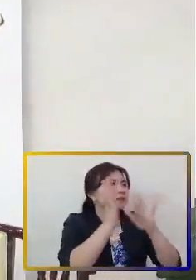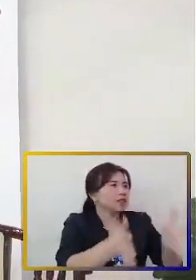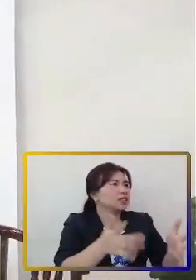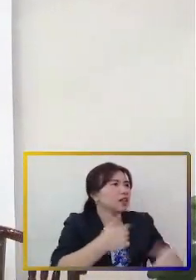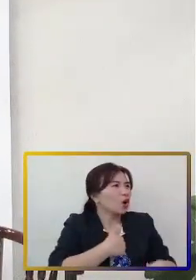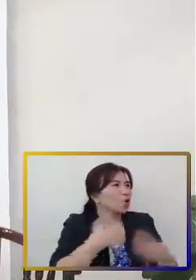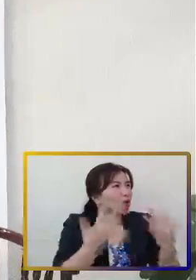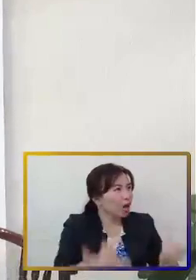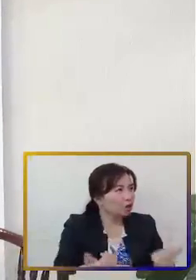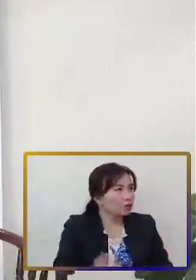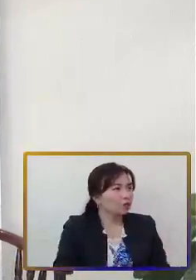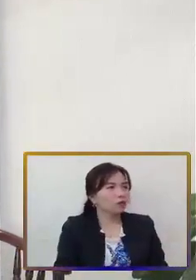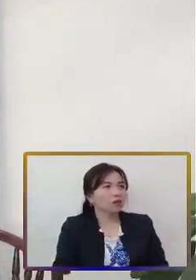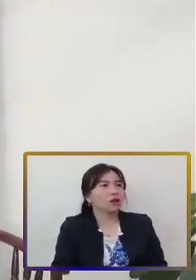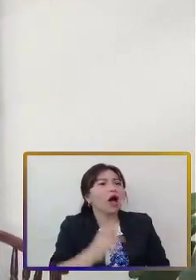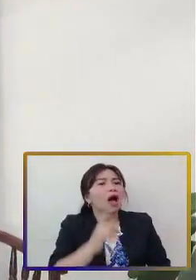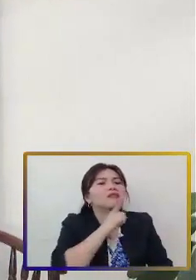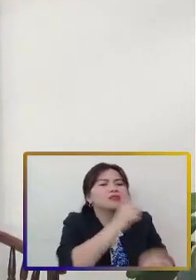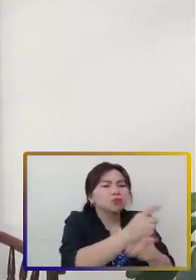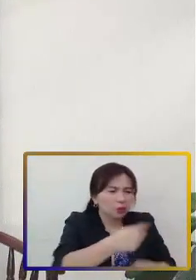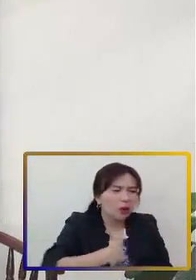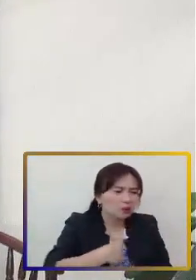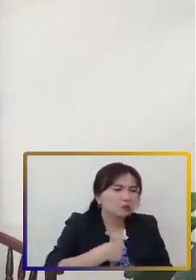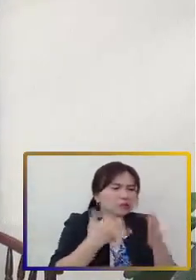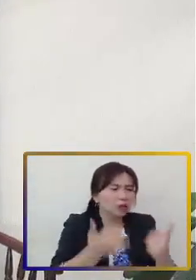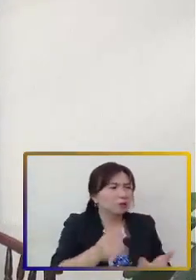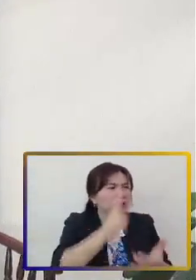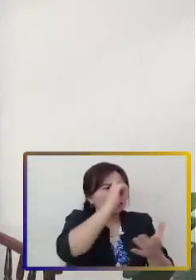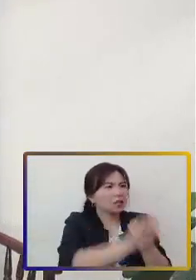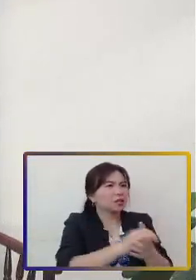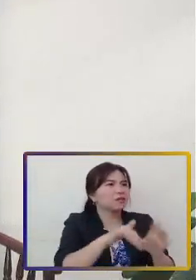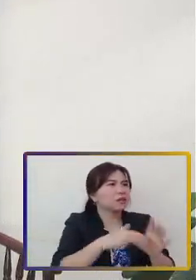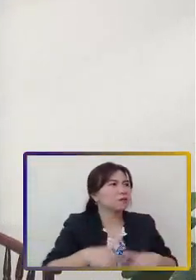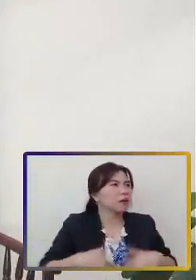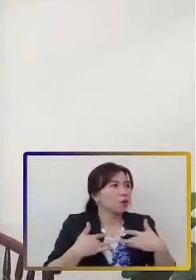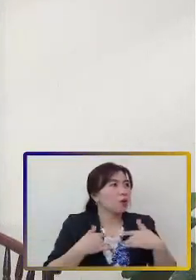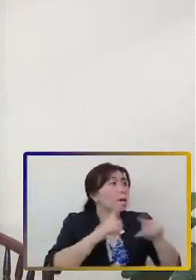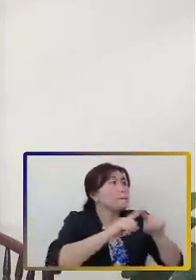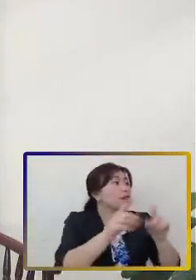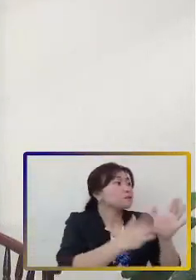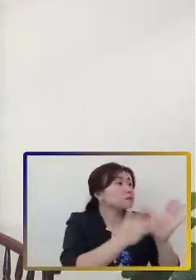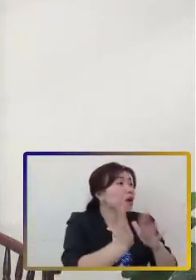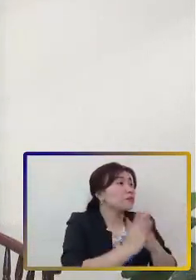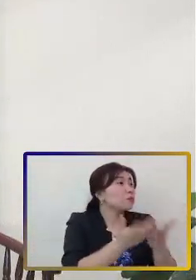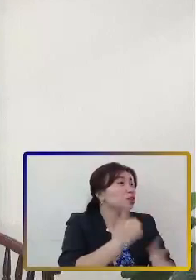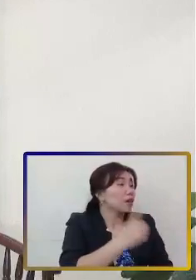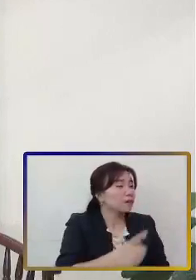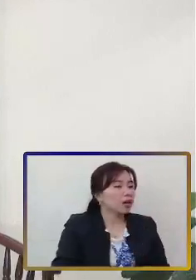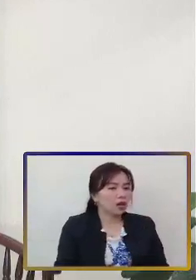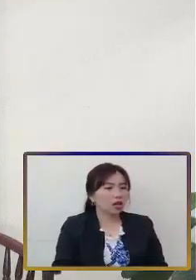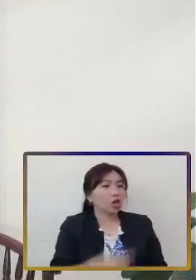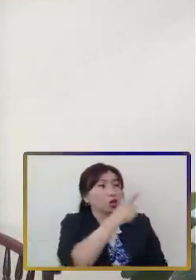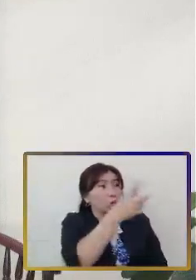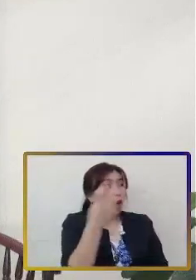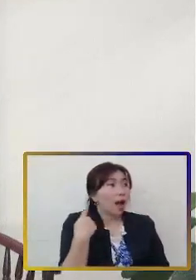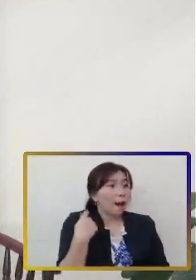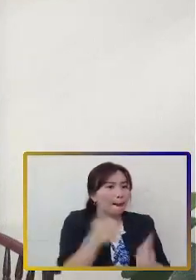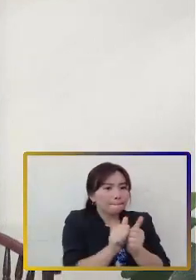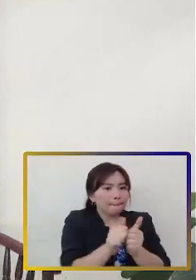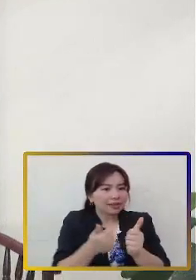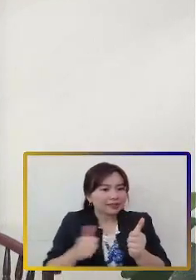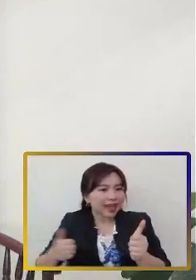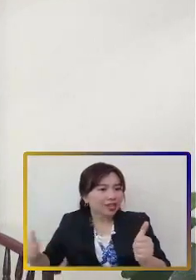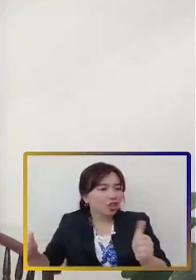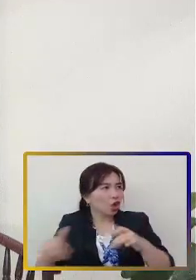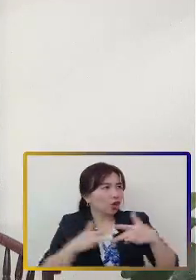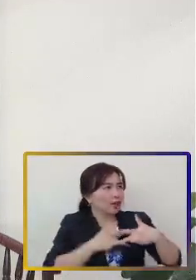bibliya Anong sabi ng Bible the backs slider in heart So ibig sabihin kahit di ka umalis sa auditorium na ito Pwede kang maging